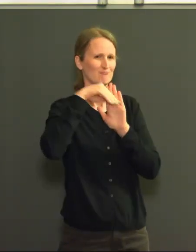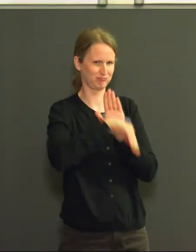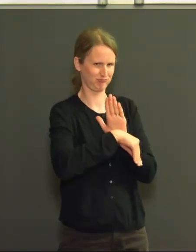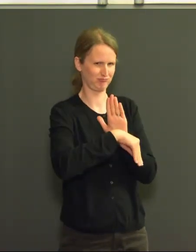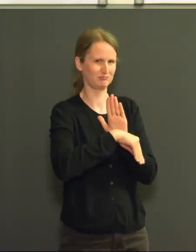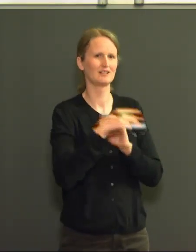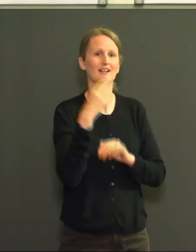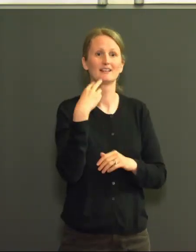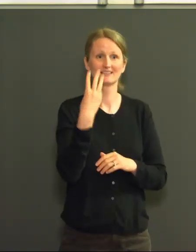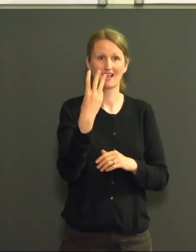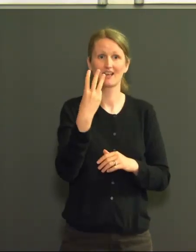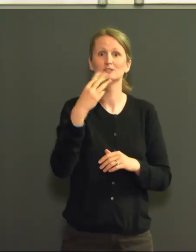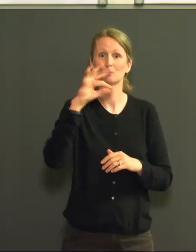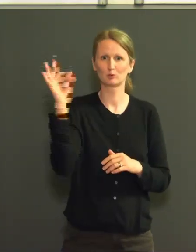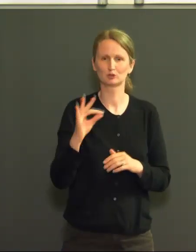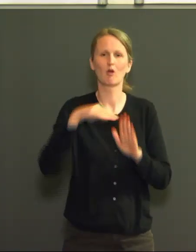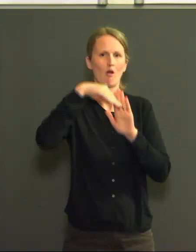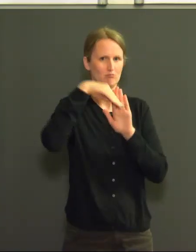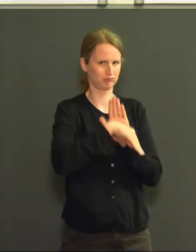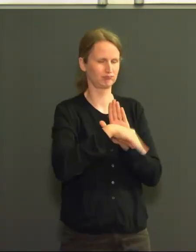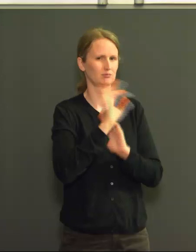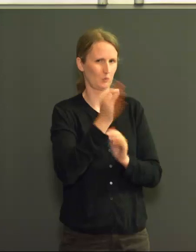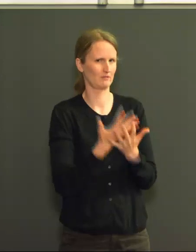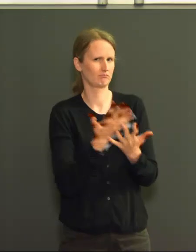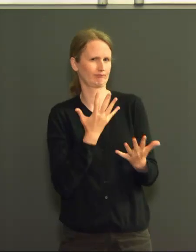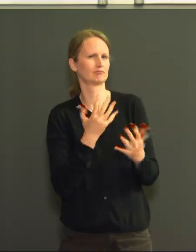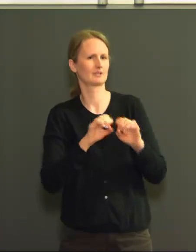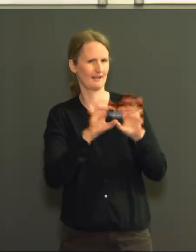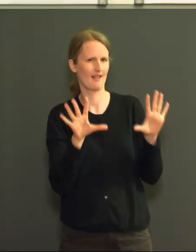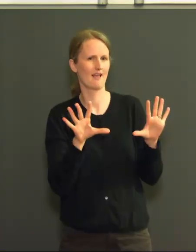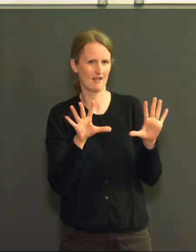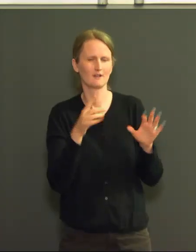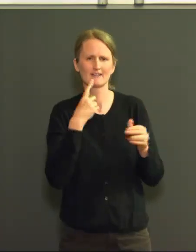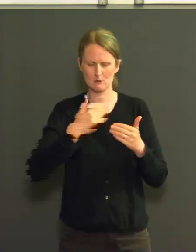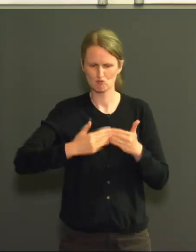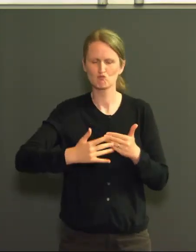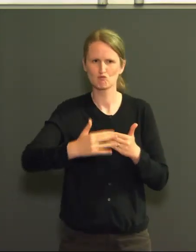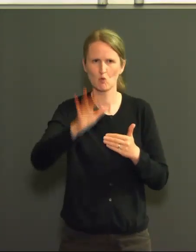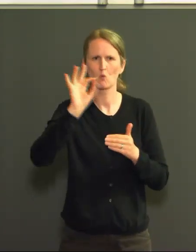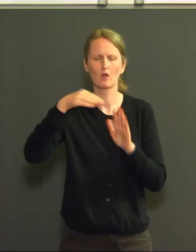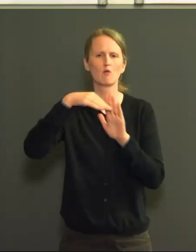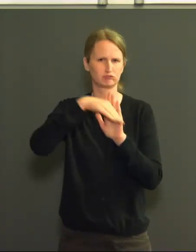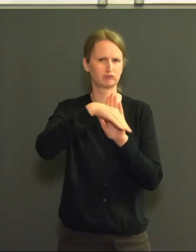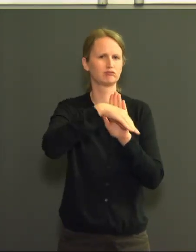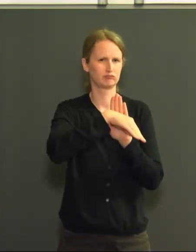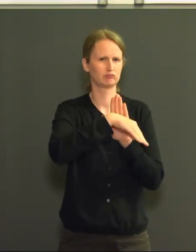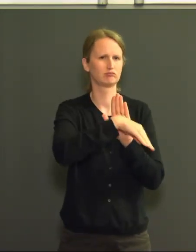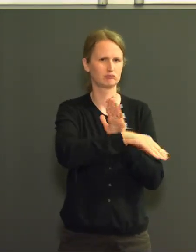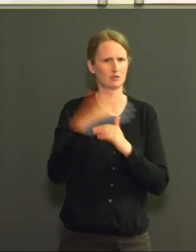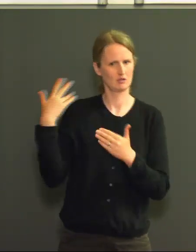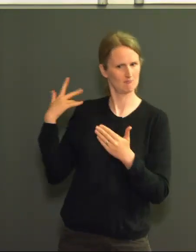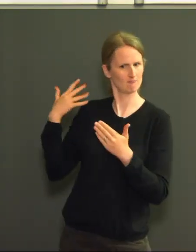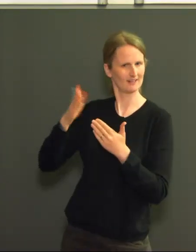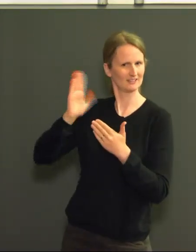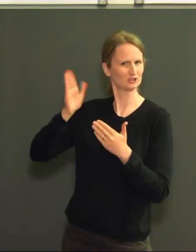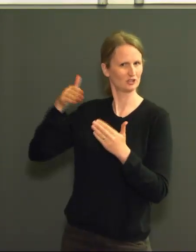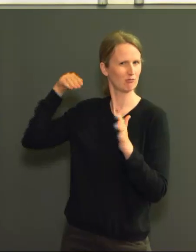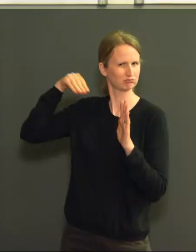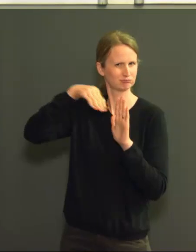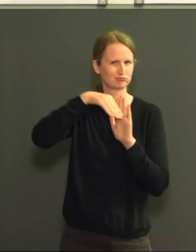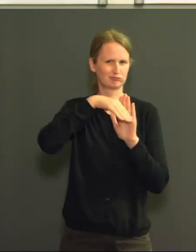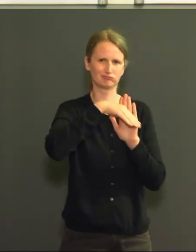regarde les chiffres au jour le jour des derniers jours, on se rend compte qu'on continue à la baisse sans que rien ne laisse